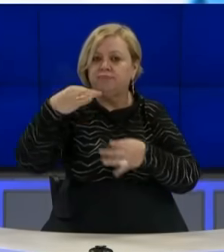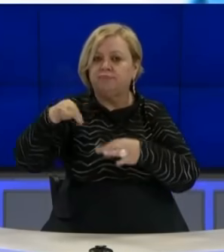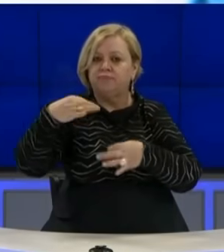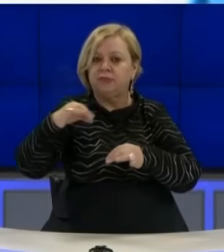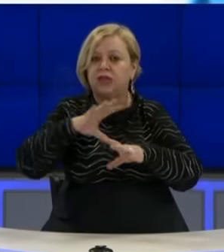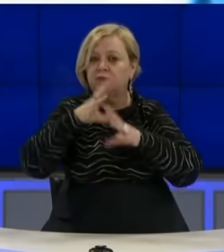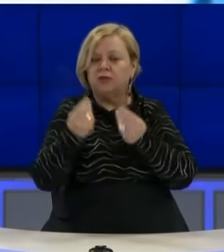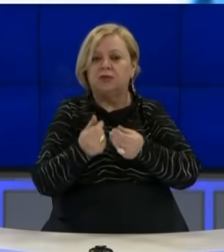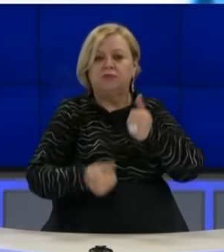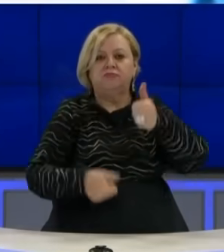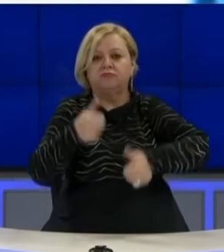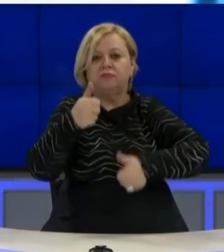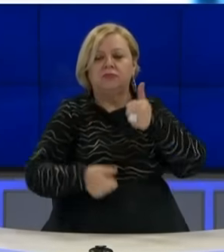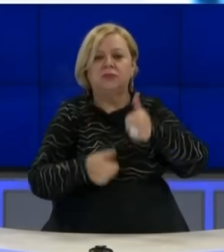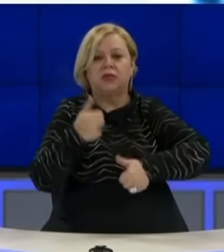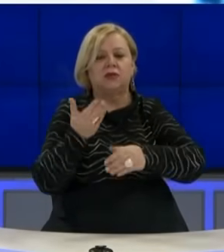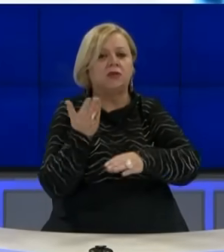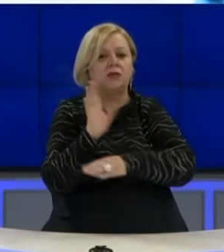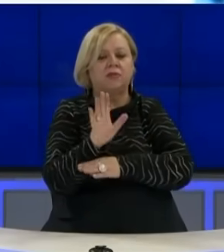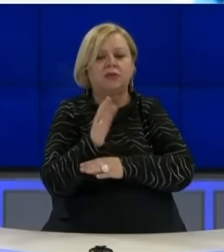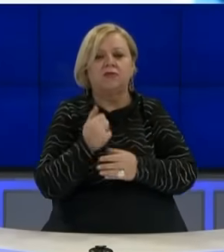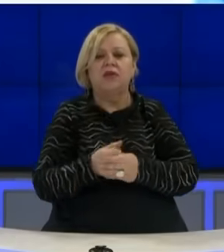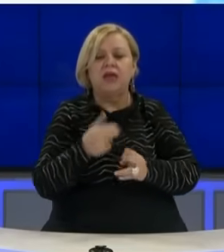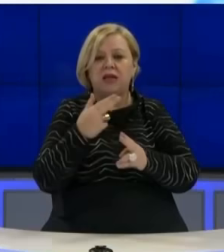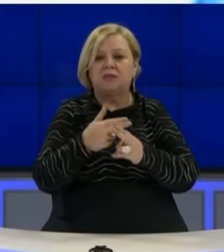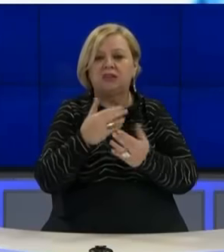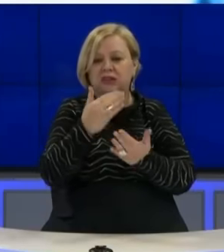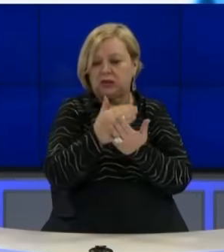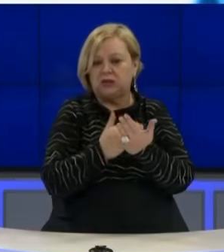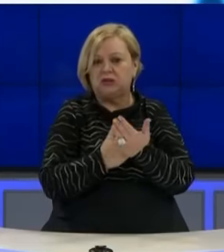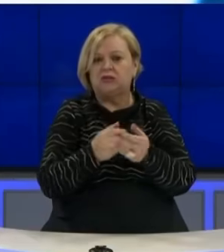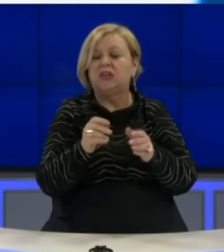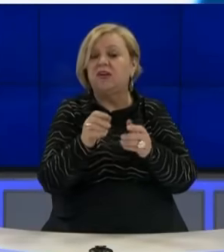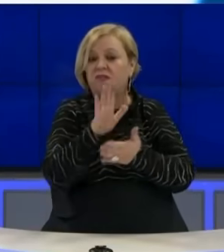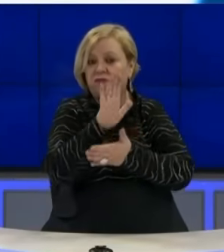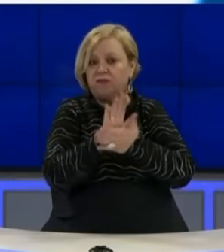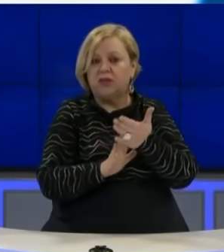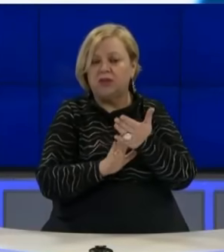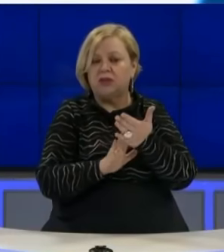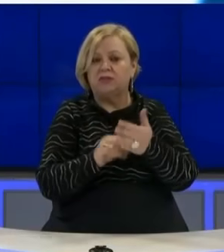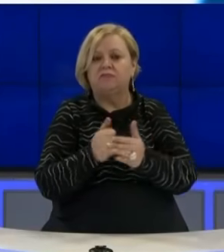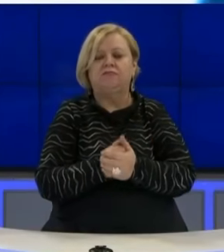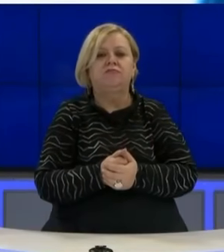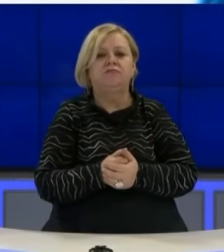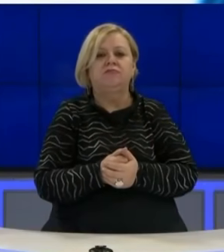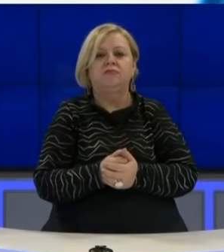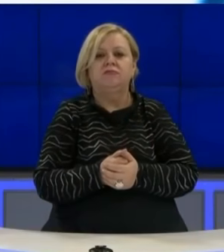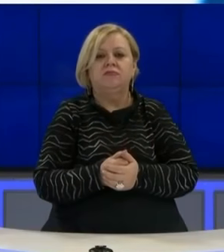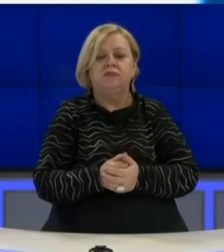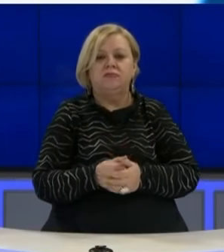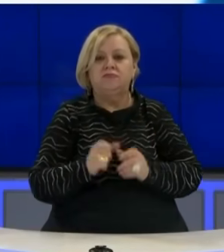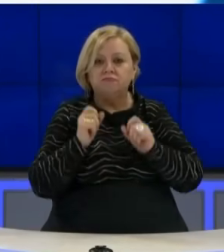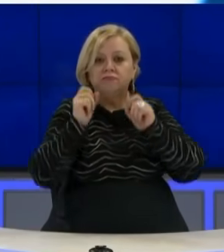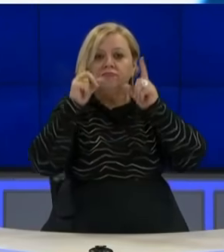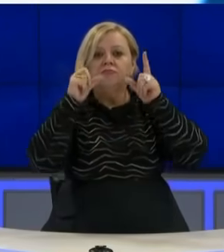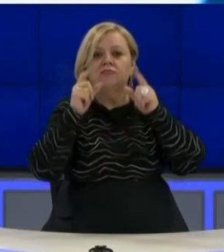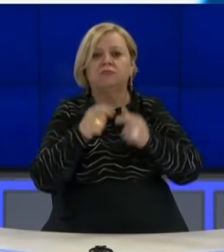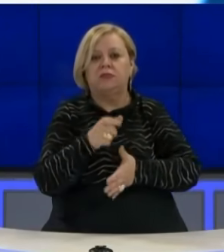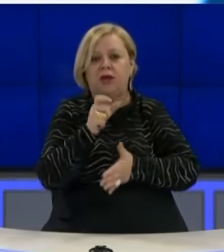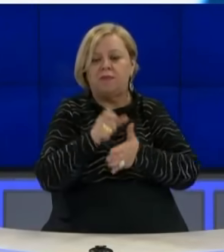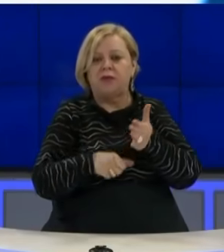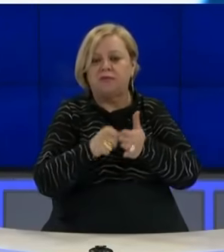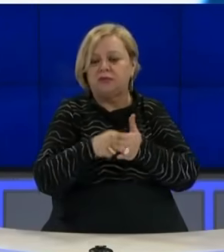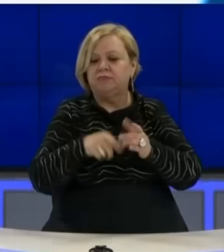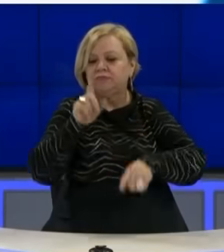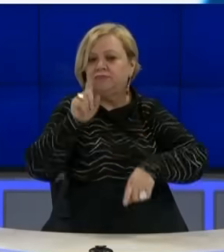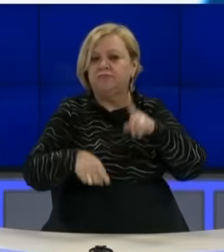gjithë kandidatët për deputet dhe gjitha ato lista si që kanë qenë që nga filimi, duket se kjo i ka zënë befasi antarët e disa